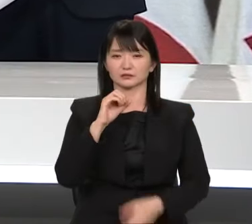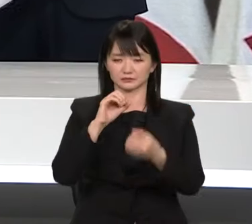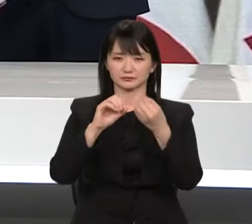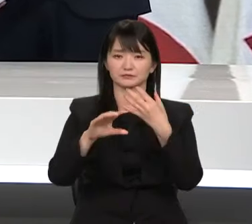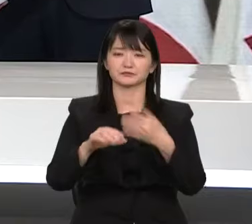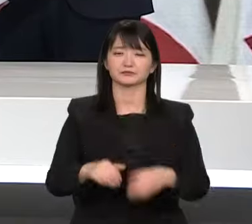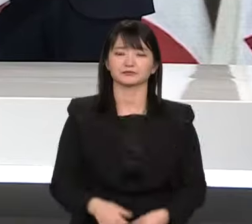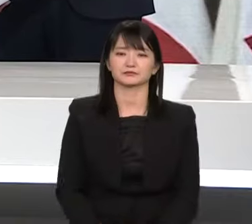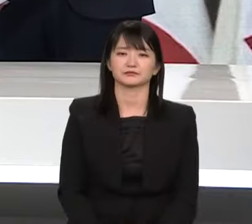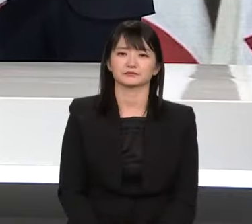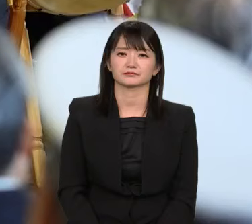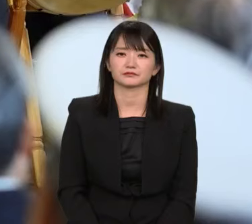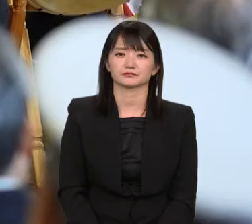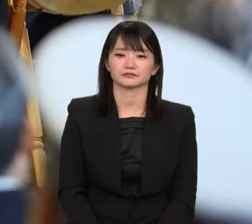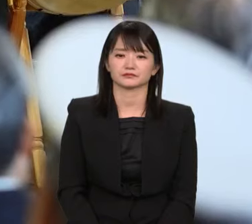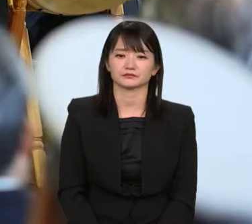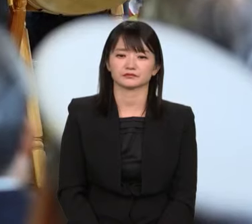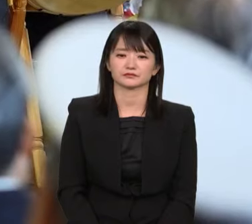최규진 기자입니다.